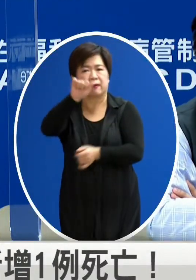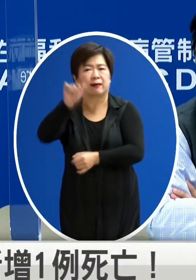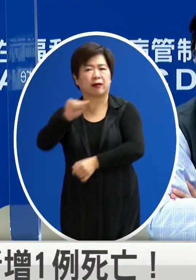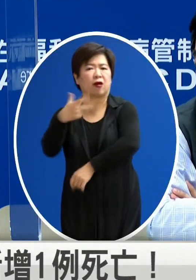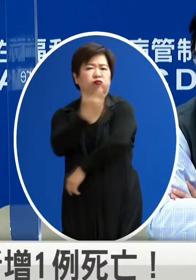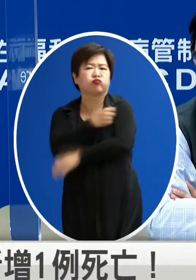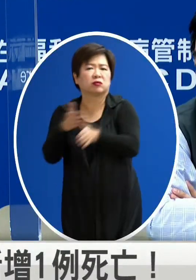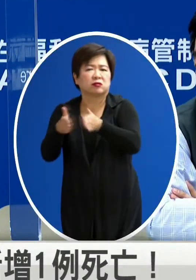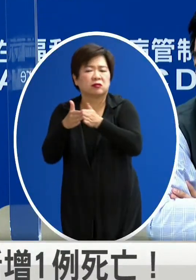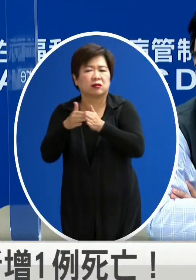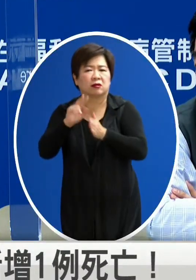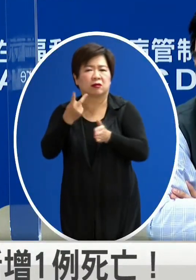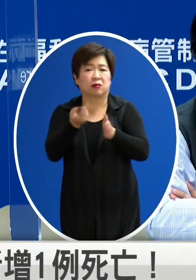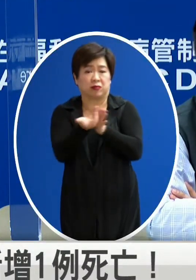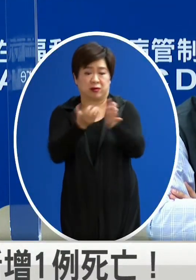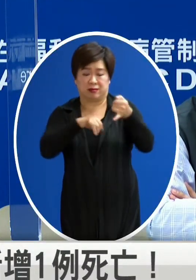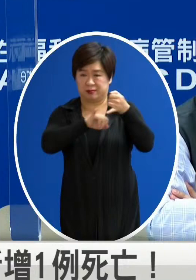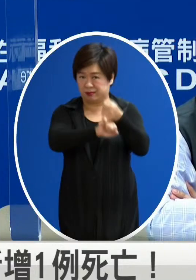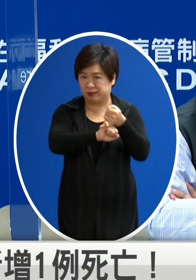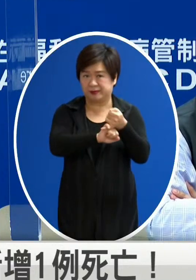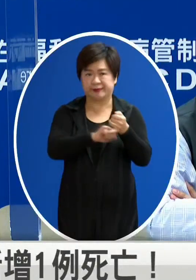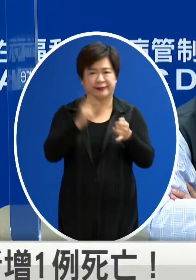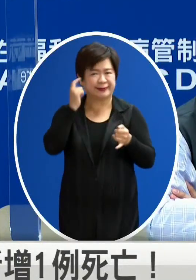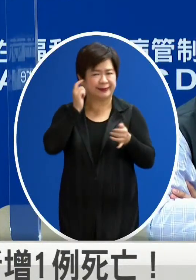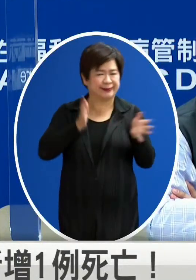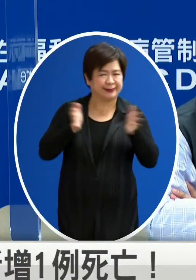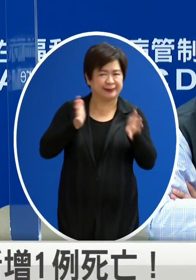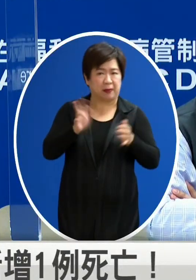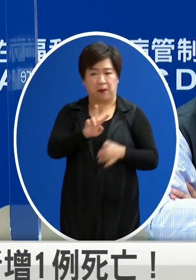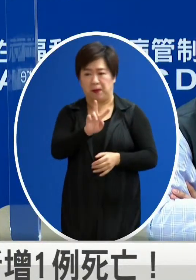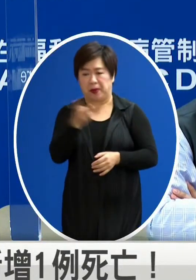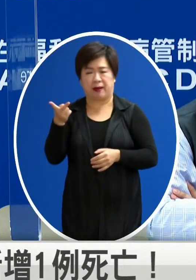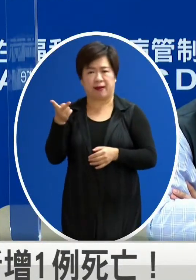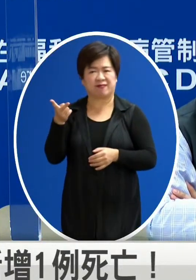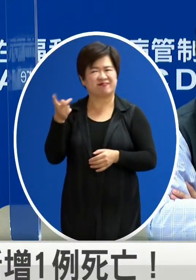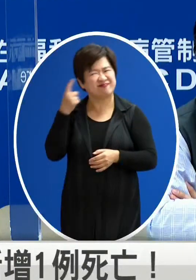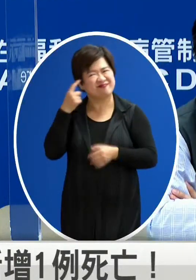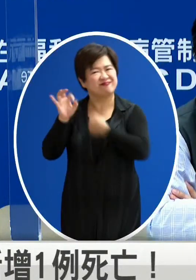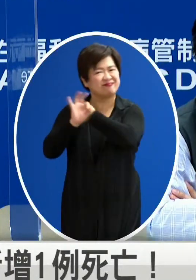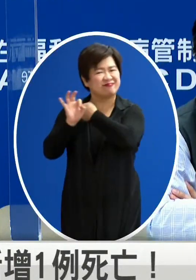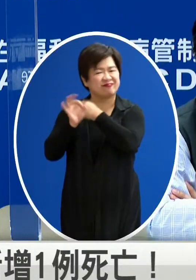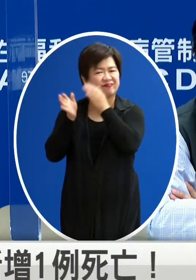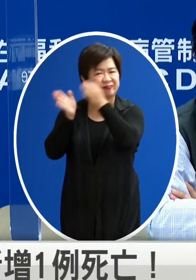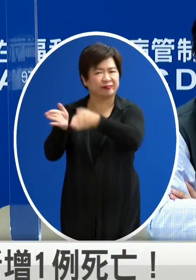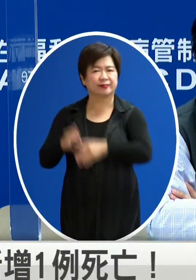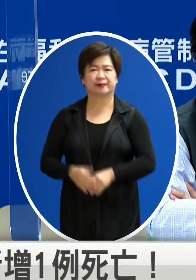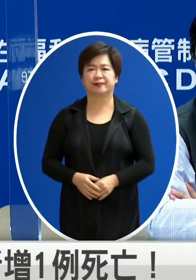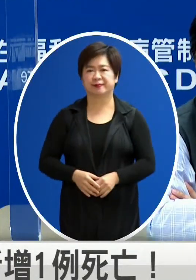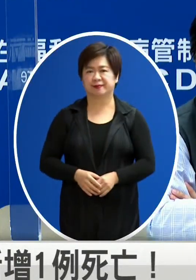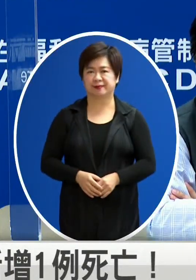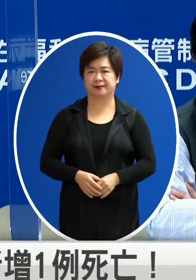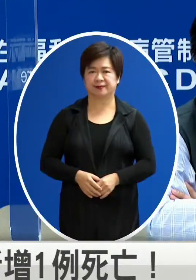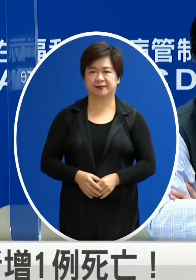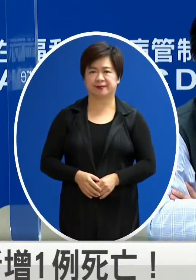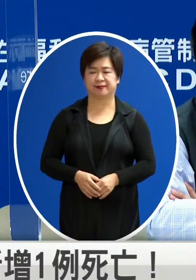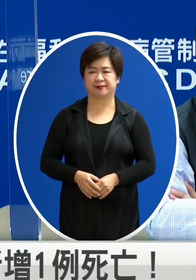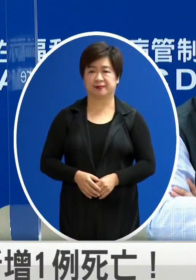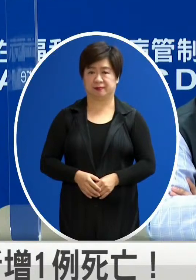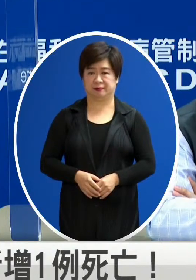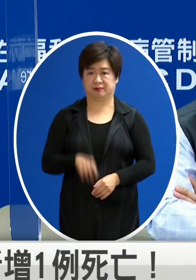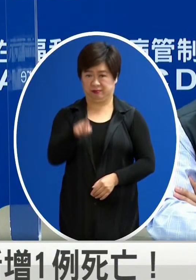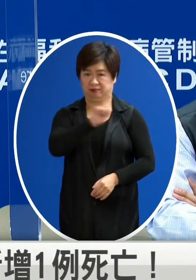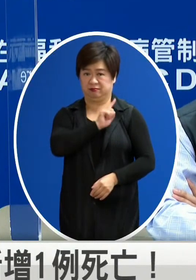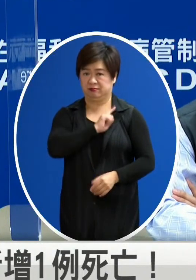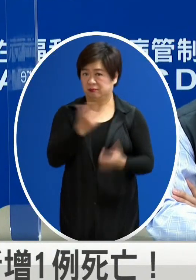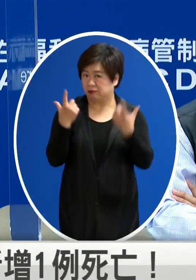的，或是符合预约资格的人哈，想要改选哈。第二就是说，当然你本